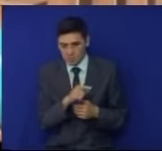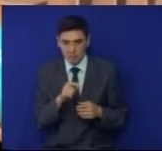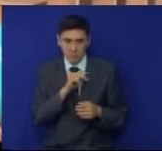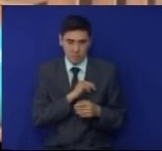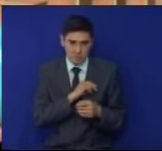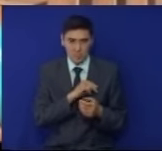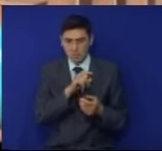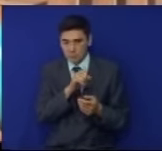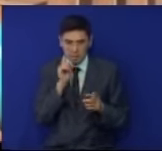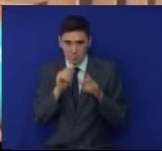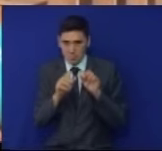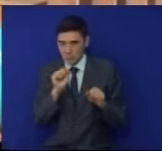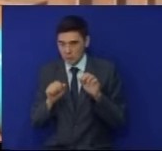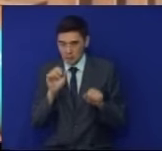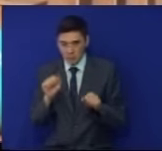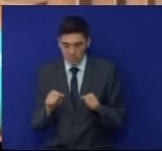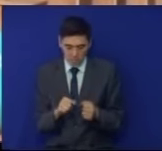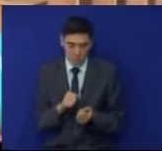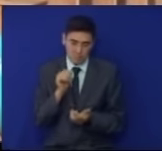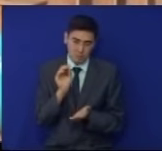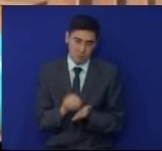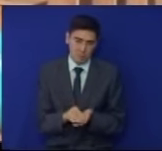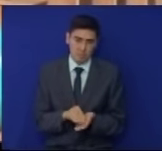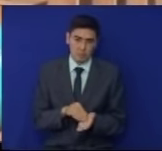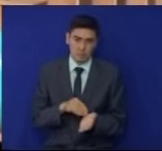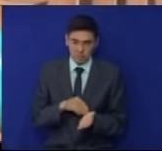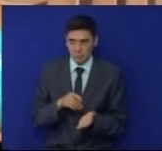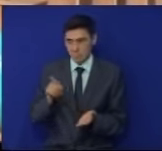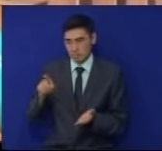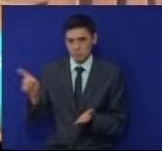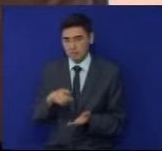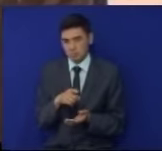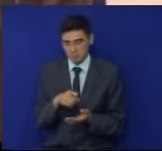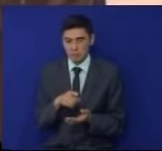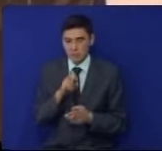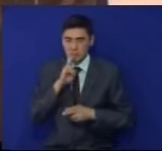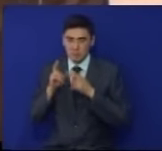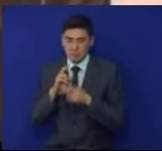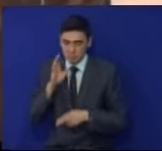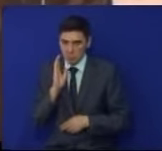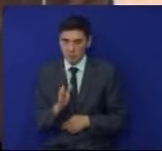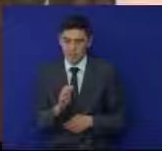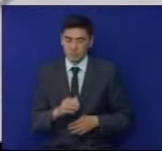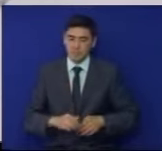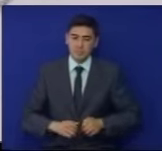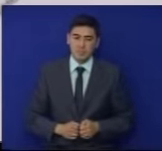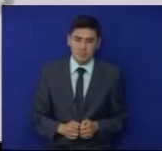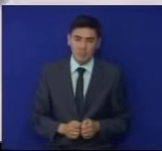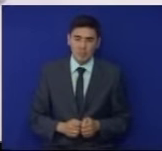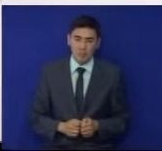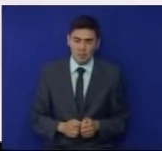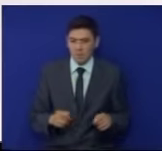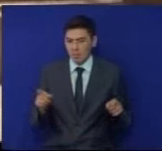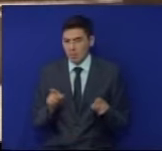все замечания актировать и, соответственно, предъявлять подрядчику. На данный момент вопрос о том, как при